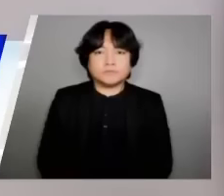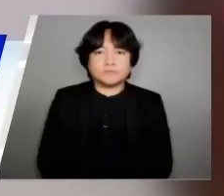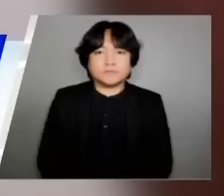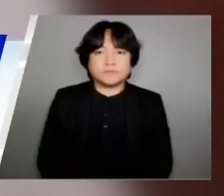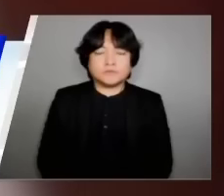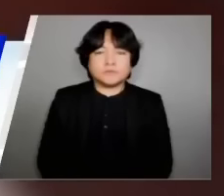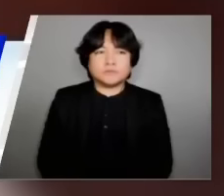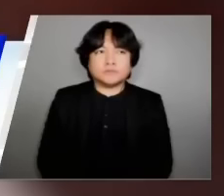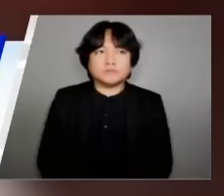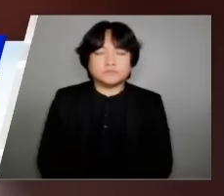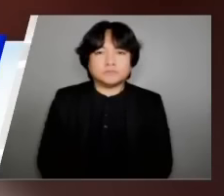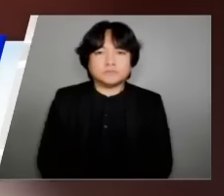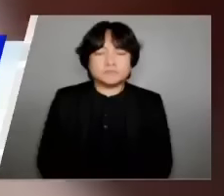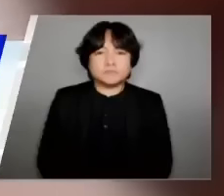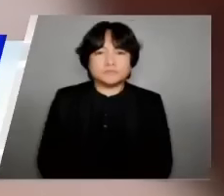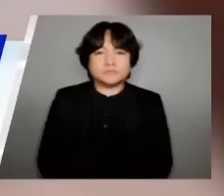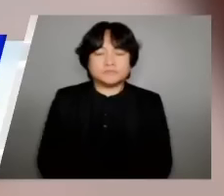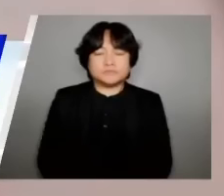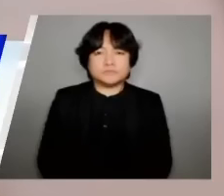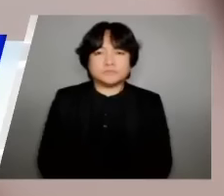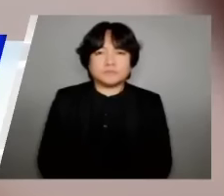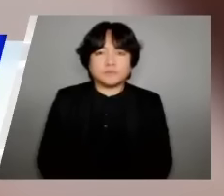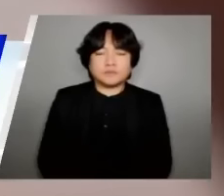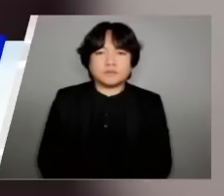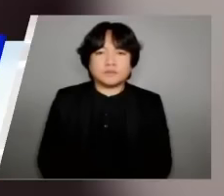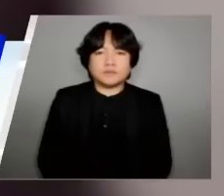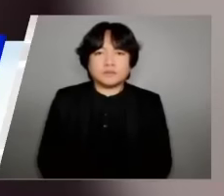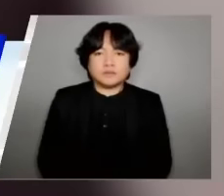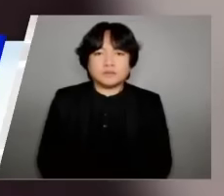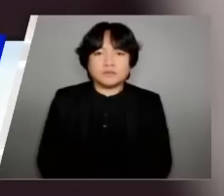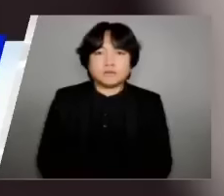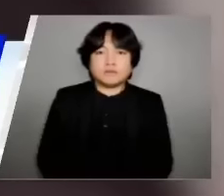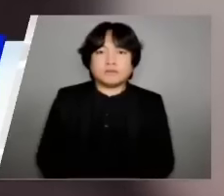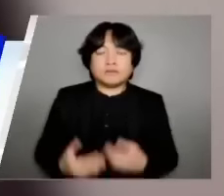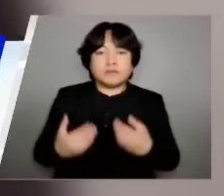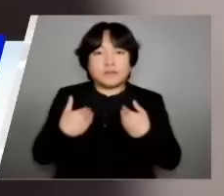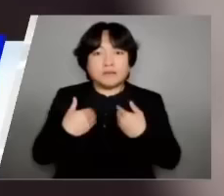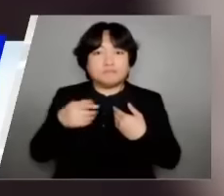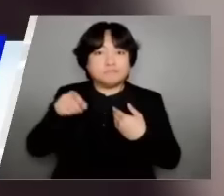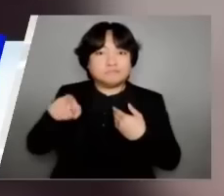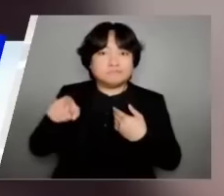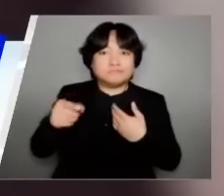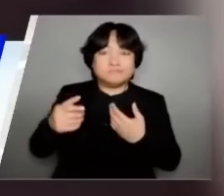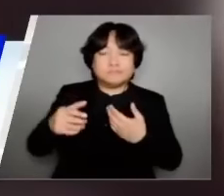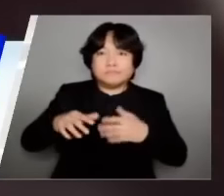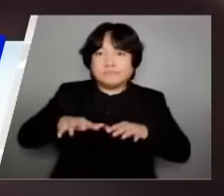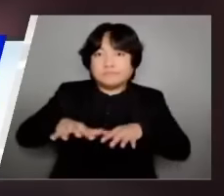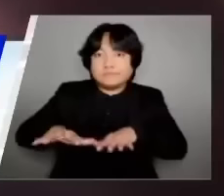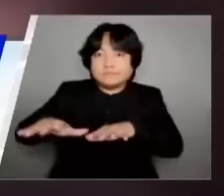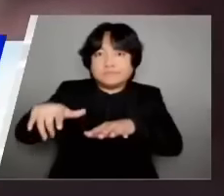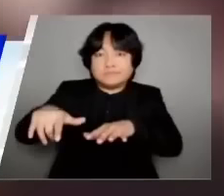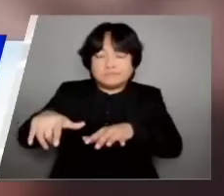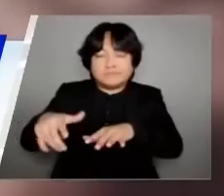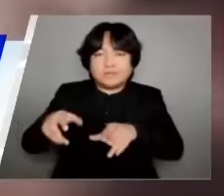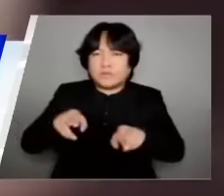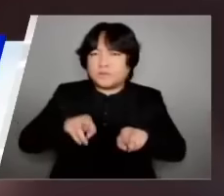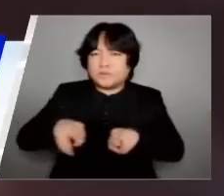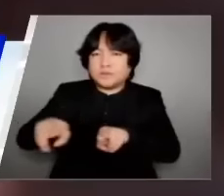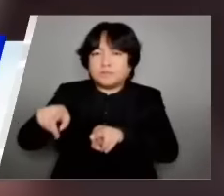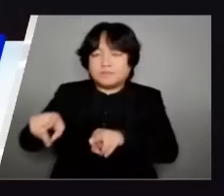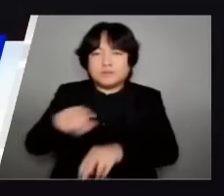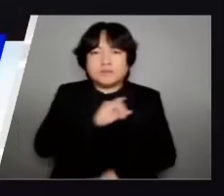Dahan-dahang iniahon ng mga residente ang mga naanon na baka sa ilog sa Angadanan, Isabela. Nakatihaya at wala ng buhay ang mga